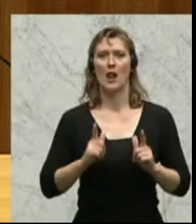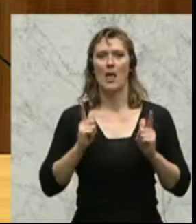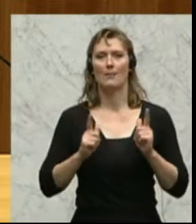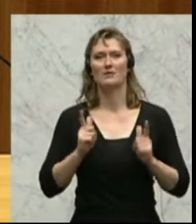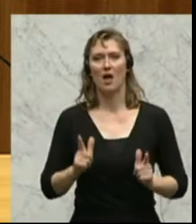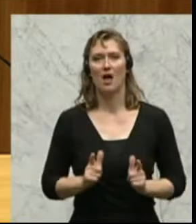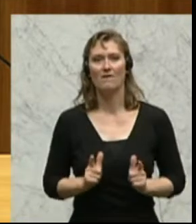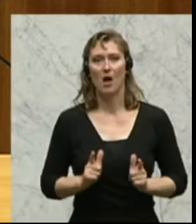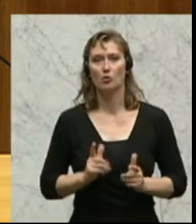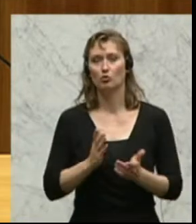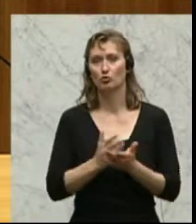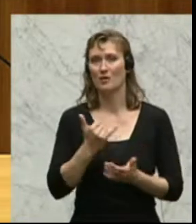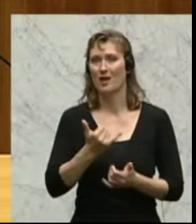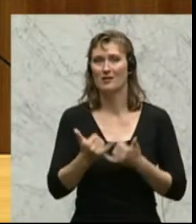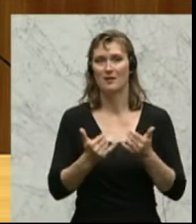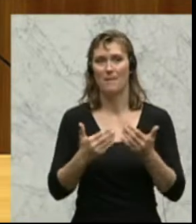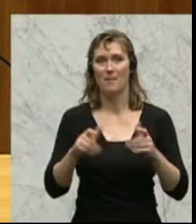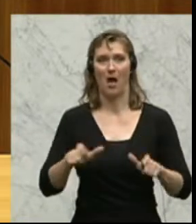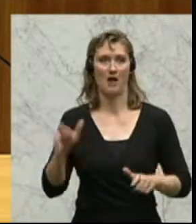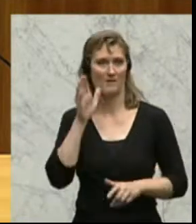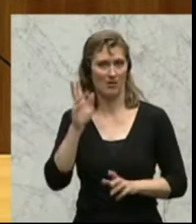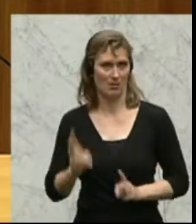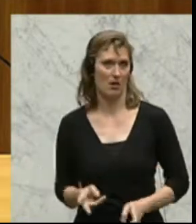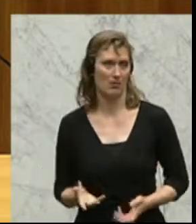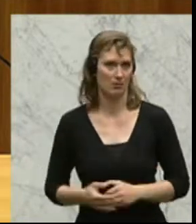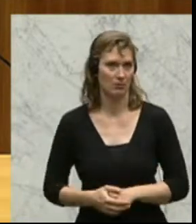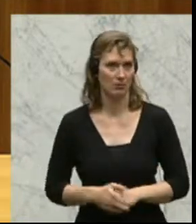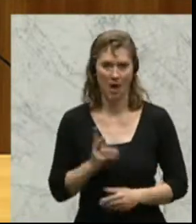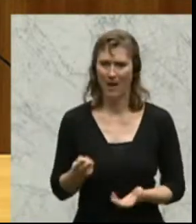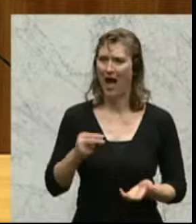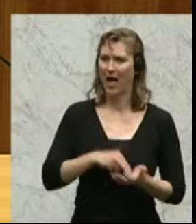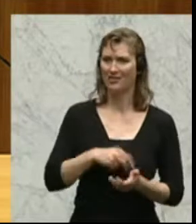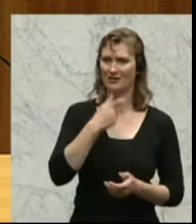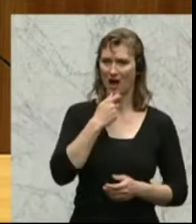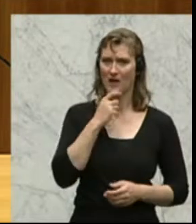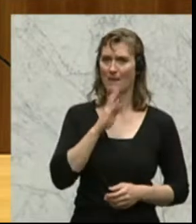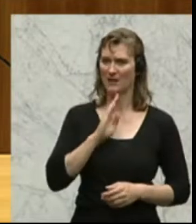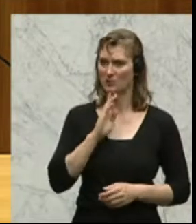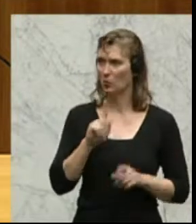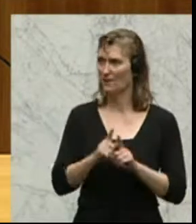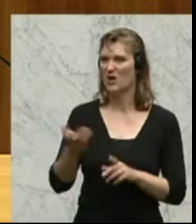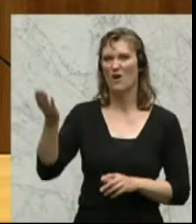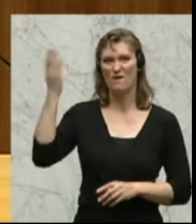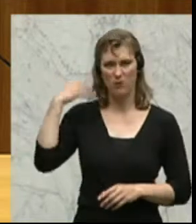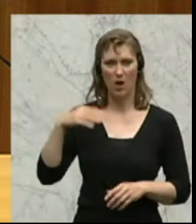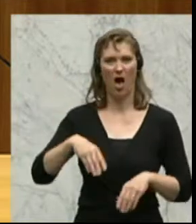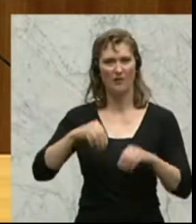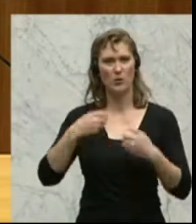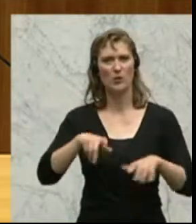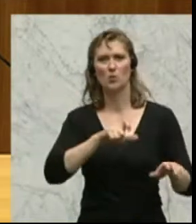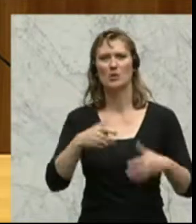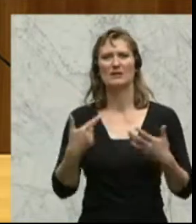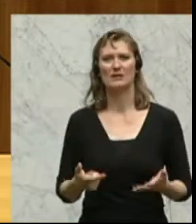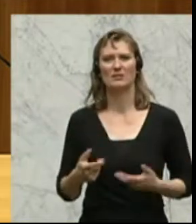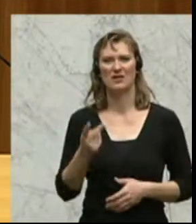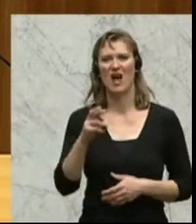für Jahr steigt. Aber im Antrittsalter sind wir dort, wo wir bei Bruno Kreisky am Beginn der 70er Jahre waren. Nur die